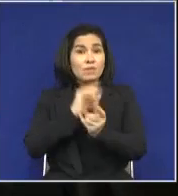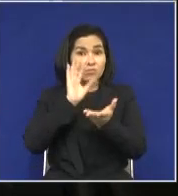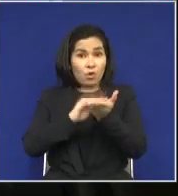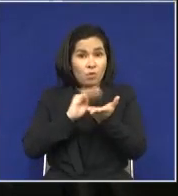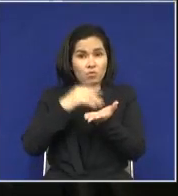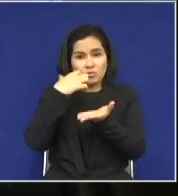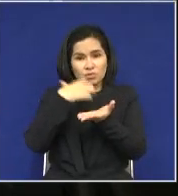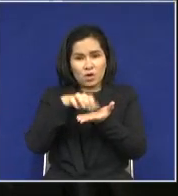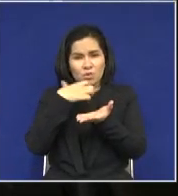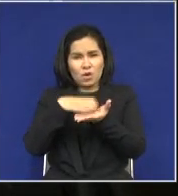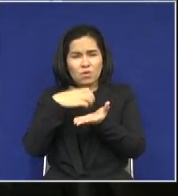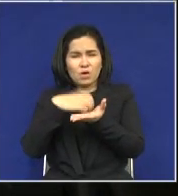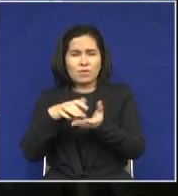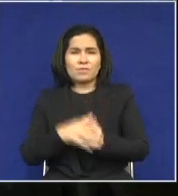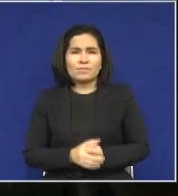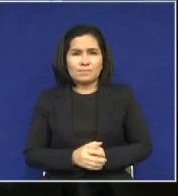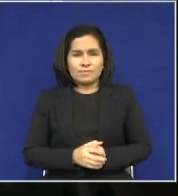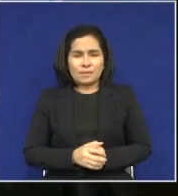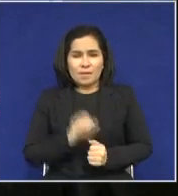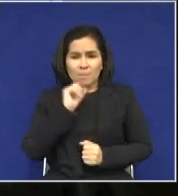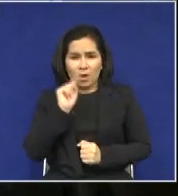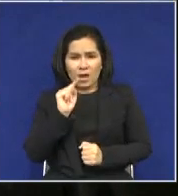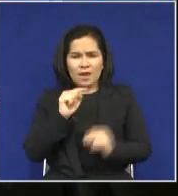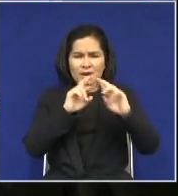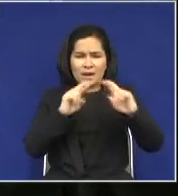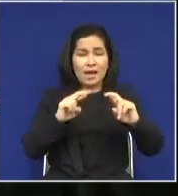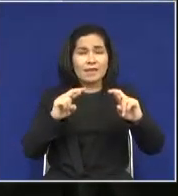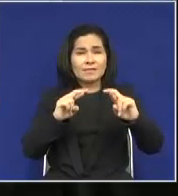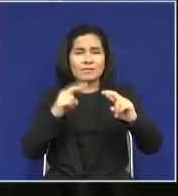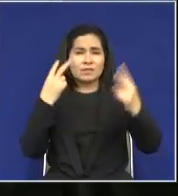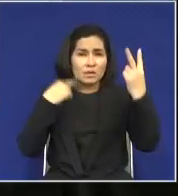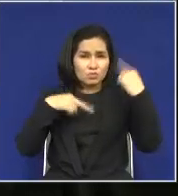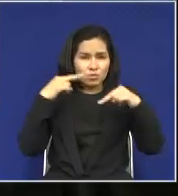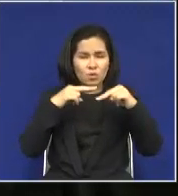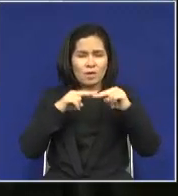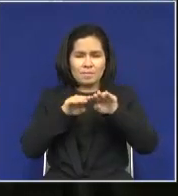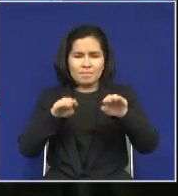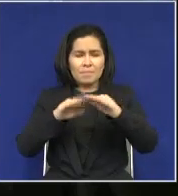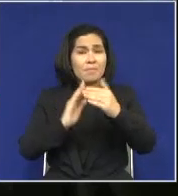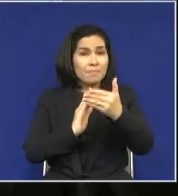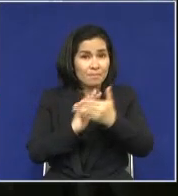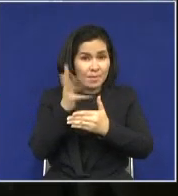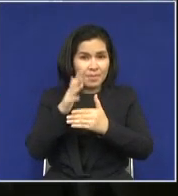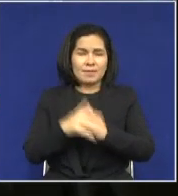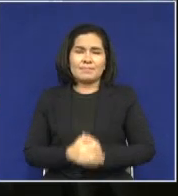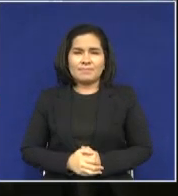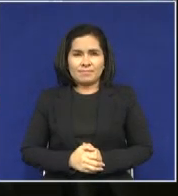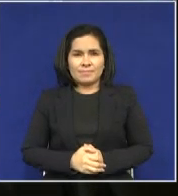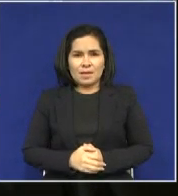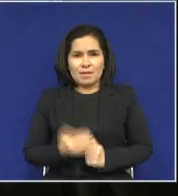มาตรการทั้ง3อันดับที่บอกว่าไม่ผ่านเกณฑ์ของร้านเสริมสวยหรือแต่งผมแล้วก็ตัดผมเหล่านั้นเองเนี่ยณขณะ